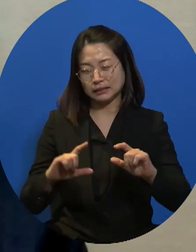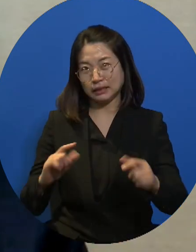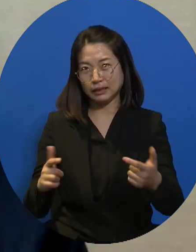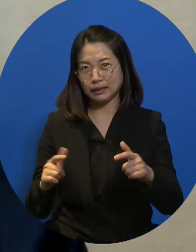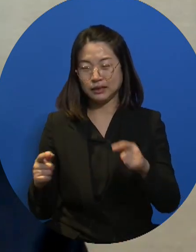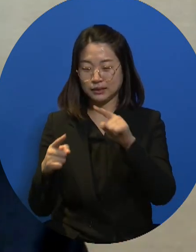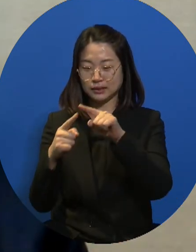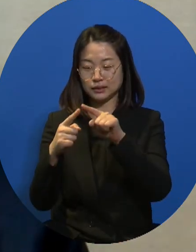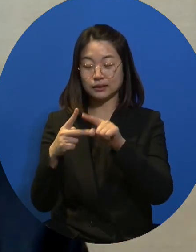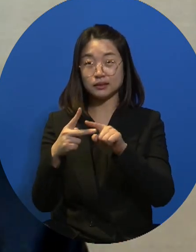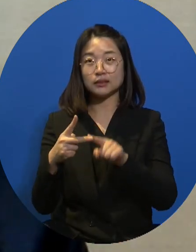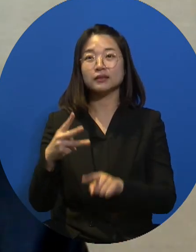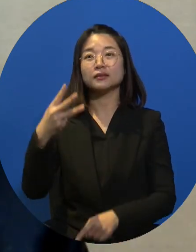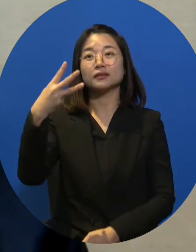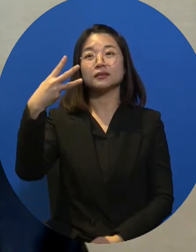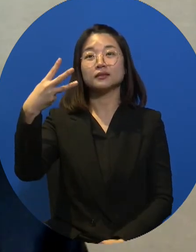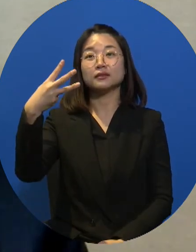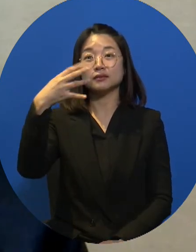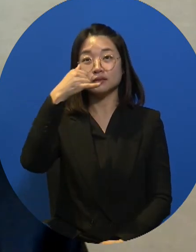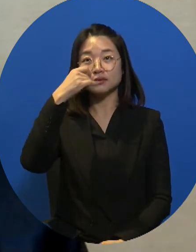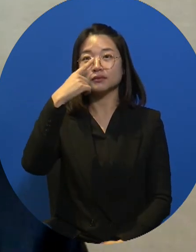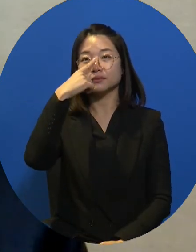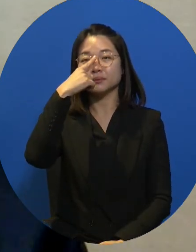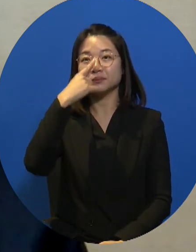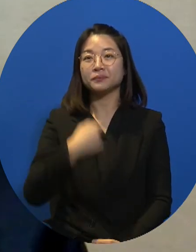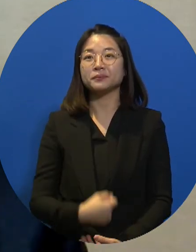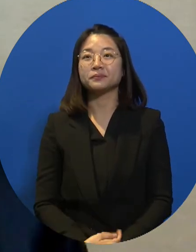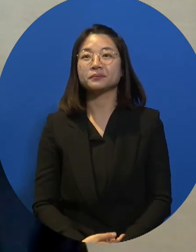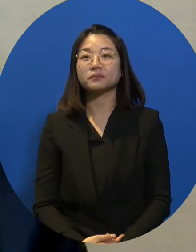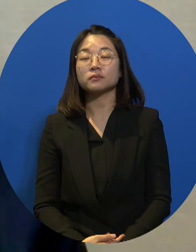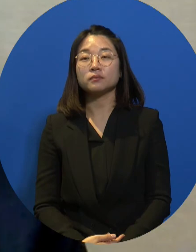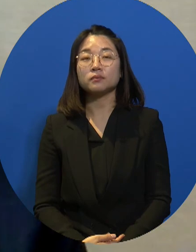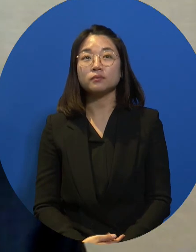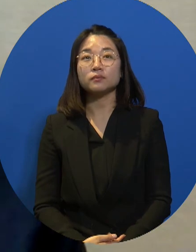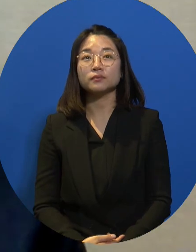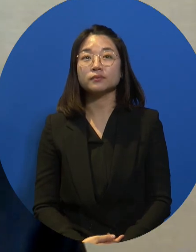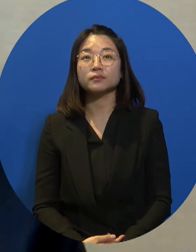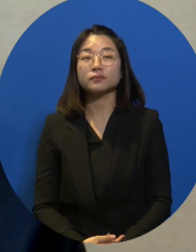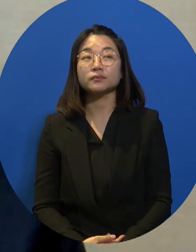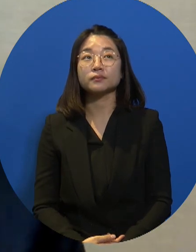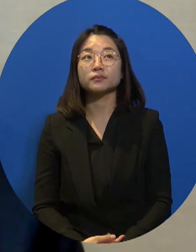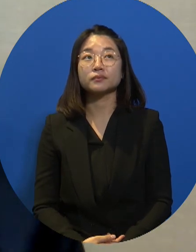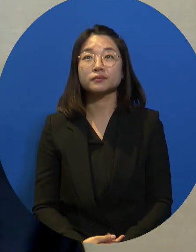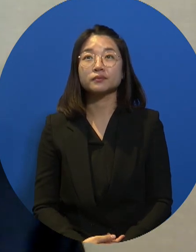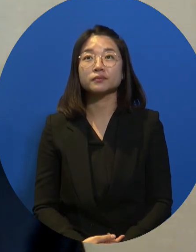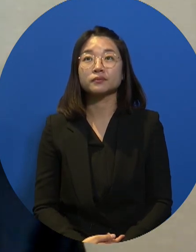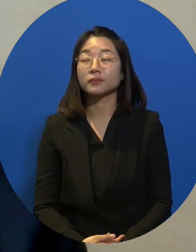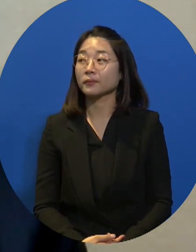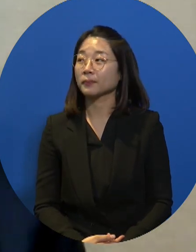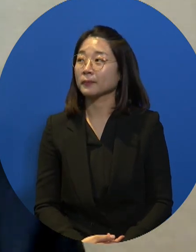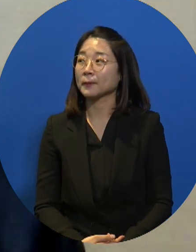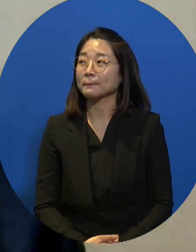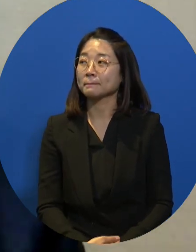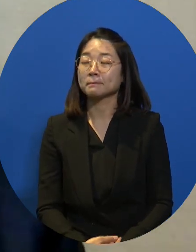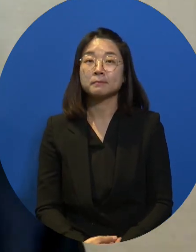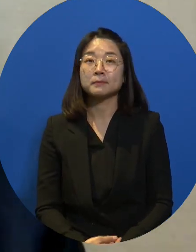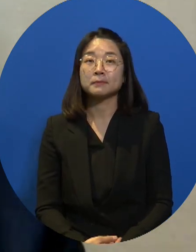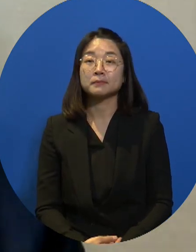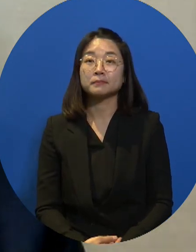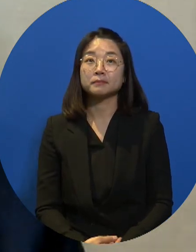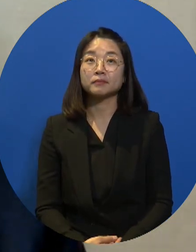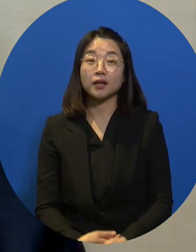세 가지 견해로 크게 나뉘어지게 됩니다. 근데 제가 말씀드린 바와 같이